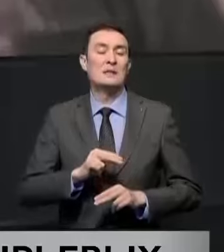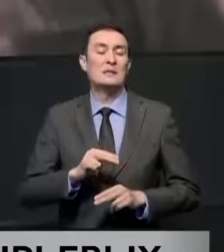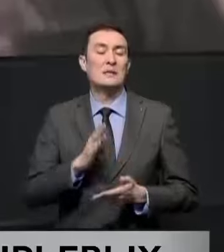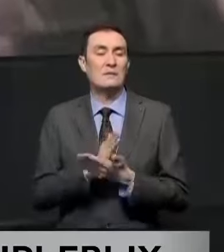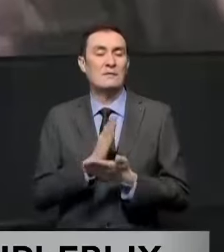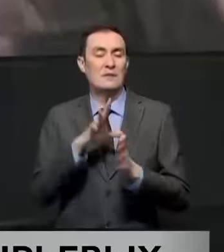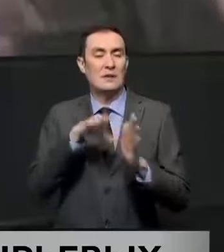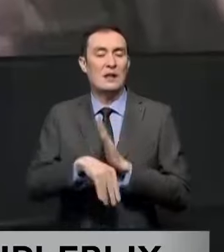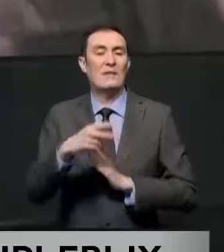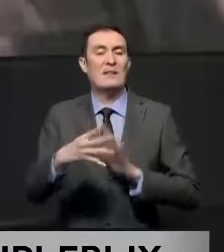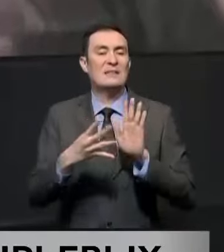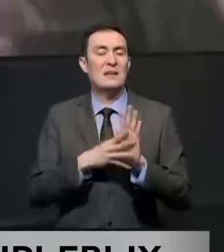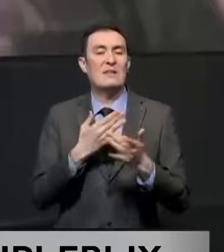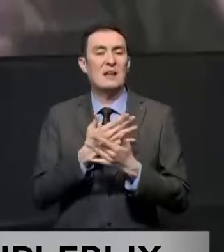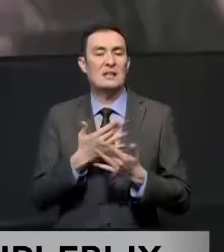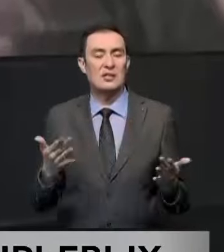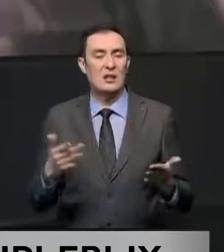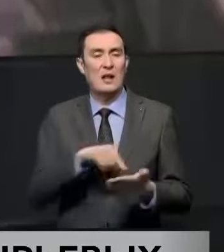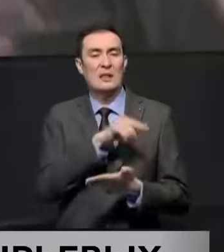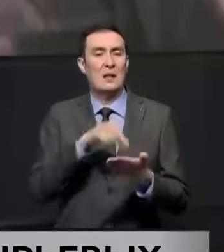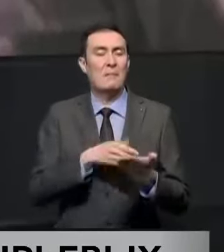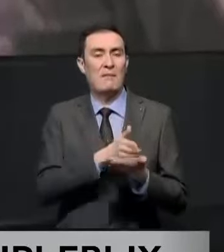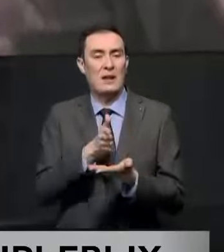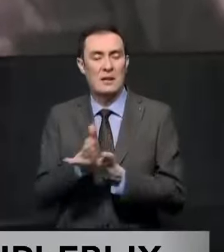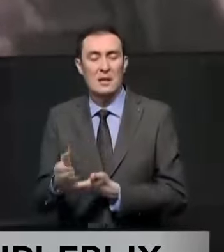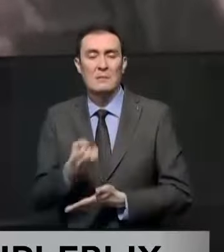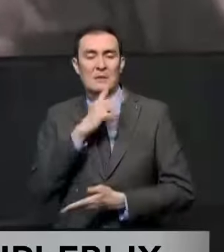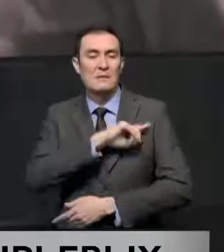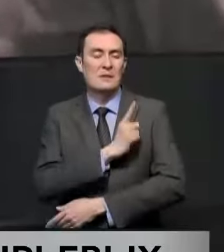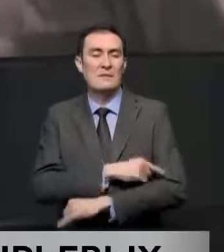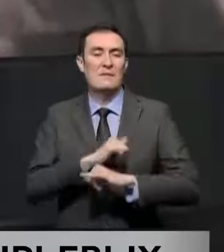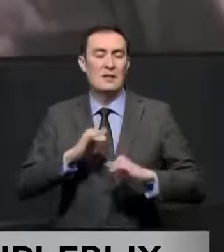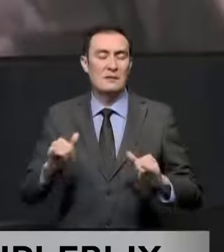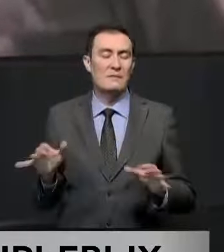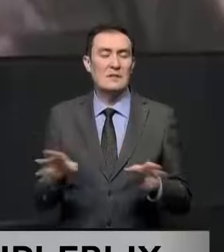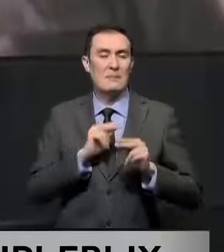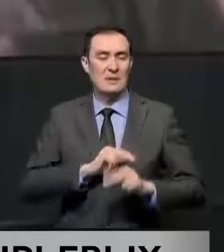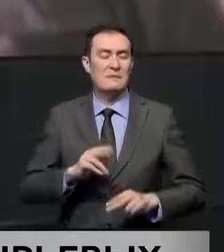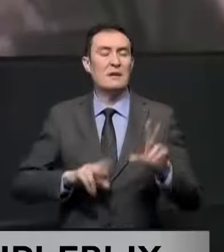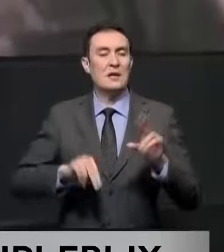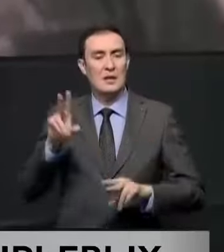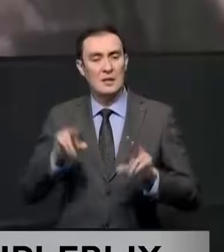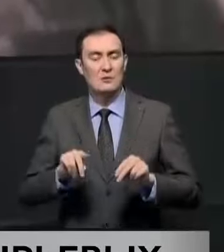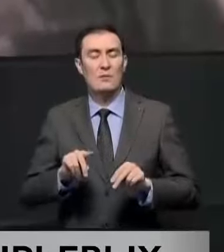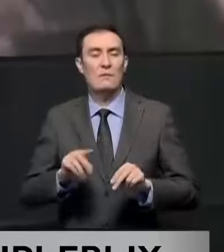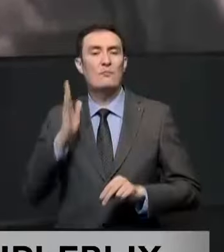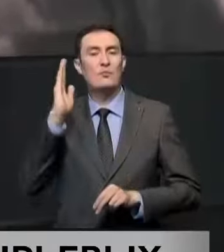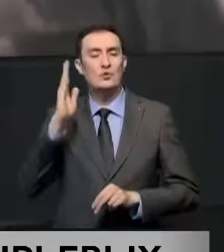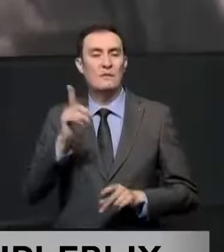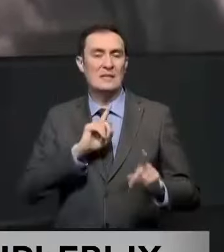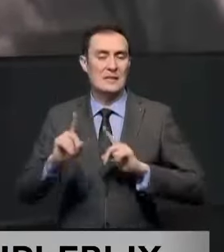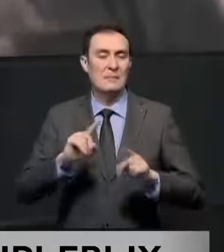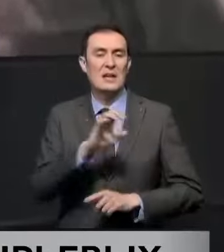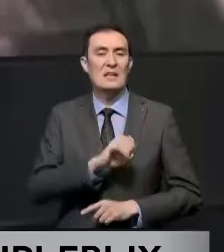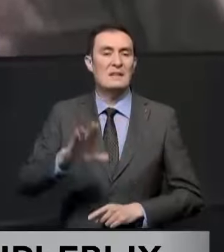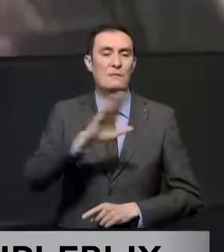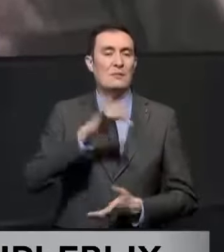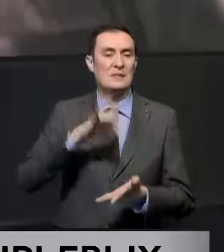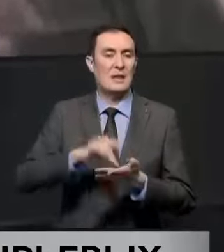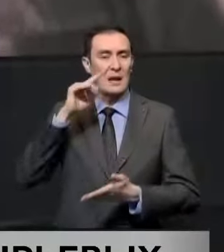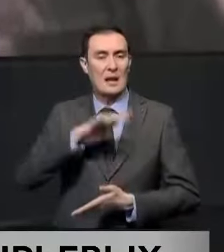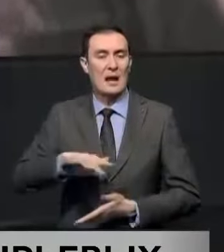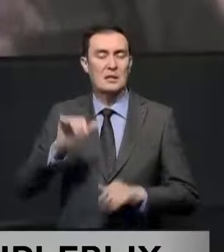содержит 29 различных сфер. Это интенсивное и позитивно развивающееся взаимодействие, и мы надеемся, что в ходе будущего саммита ЕС «Центральная